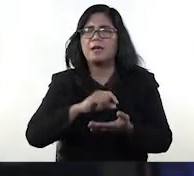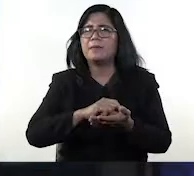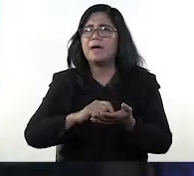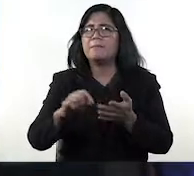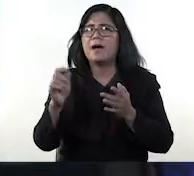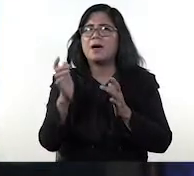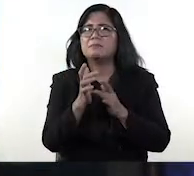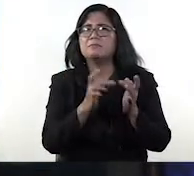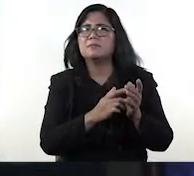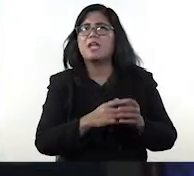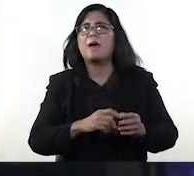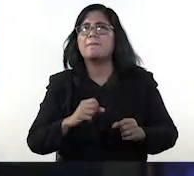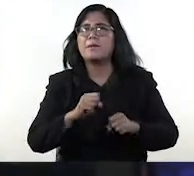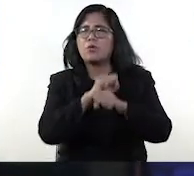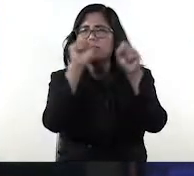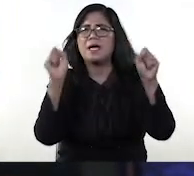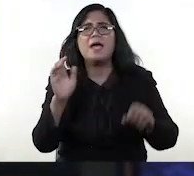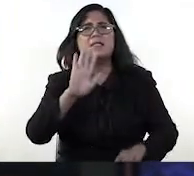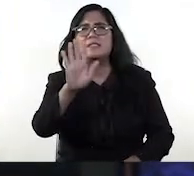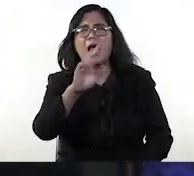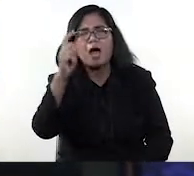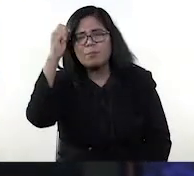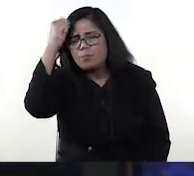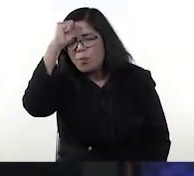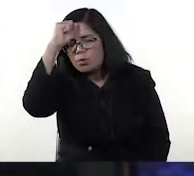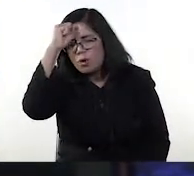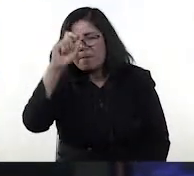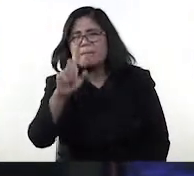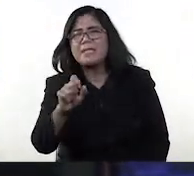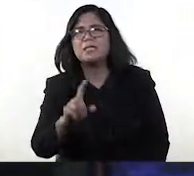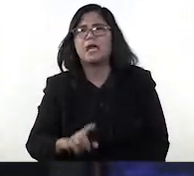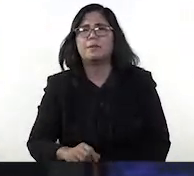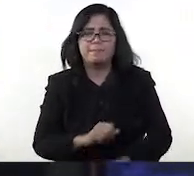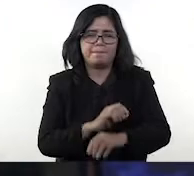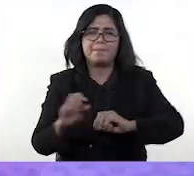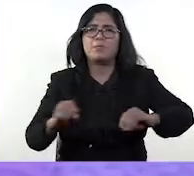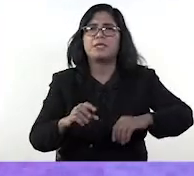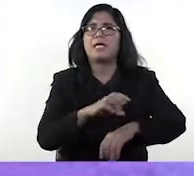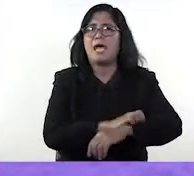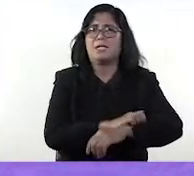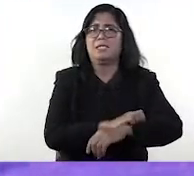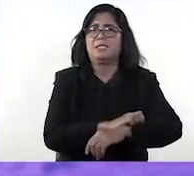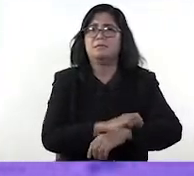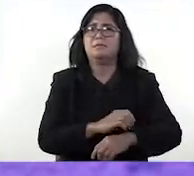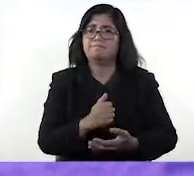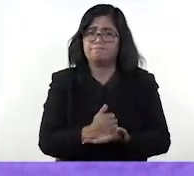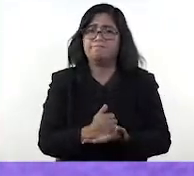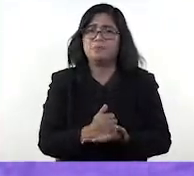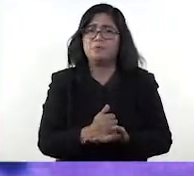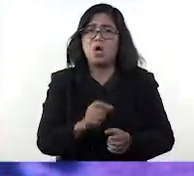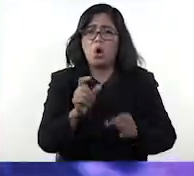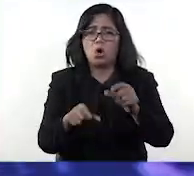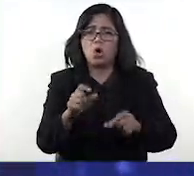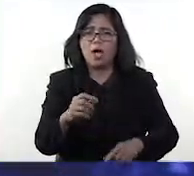berkuasa Hai jangan bodoh matikan perbuatan-perbuatan daging yang hidup kita orang ngecewain